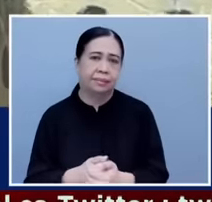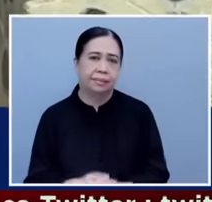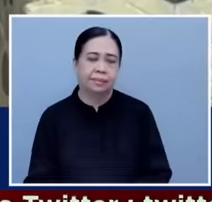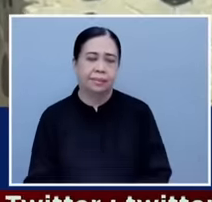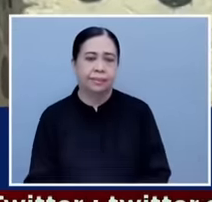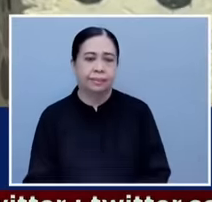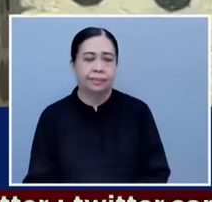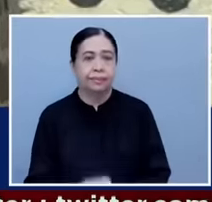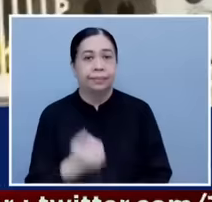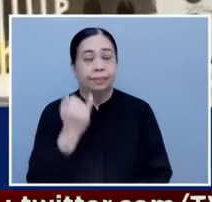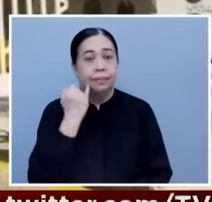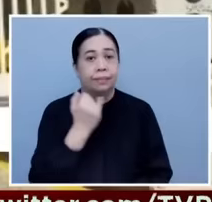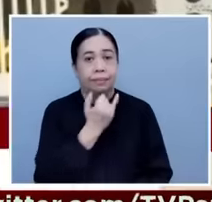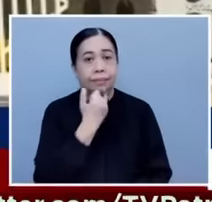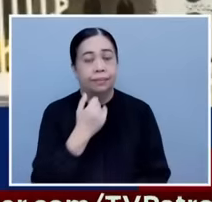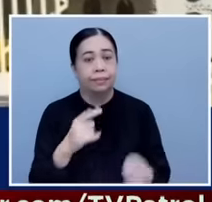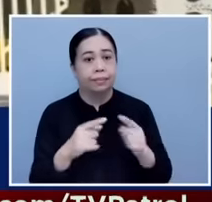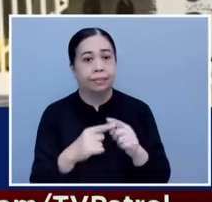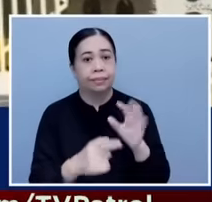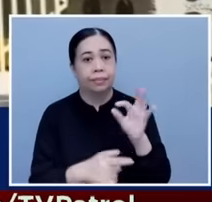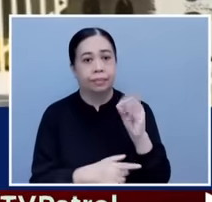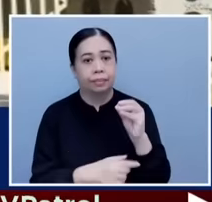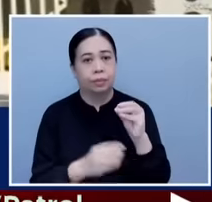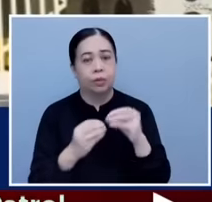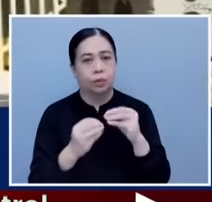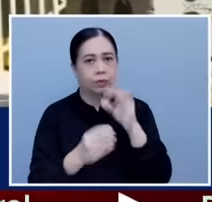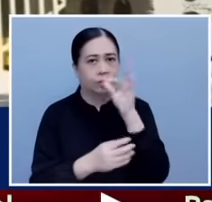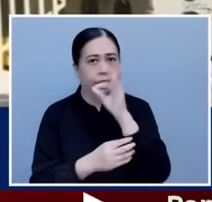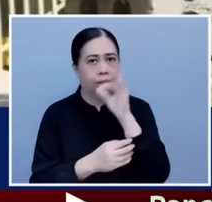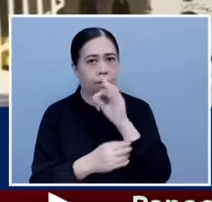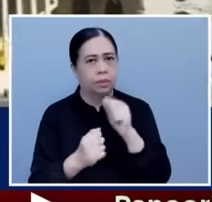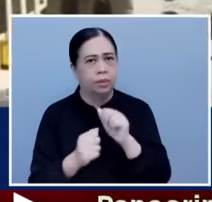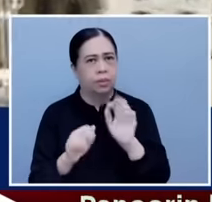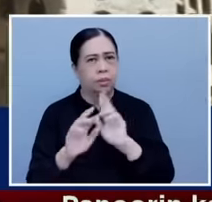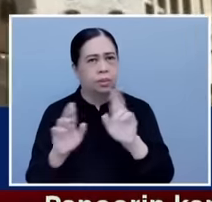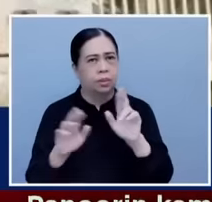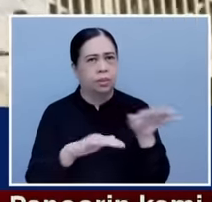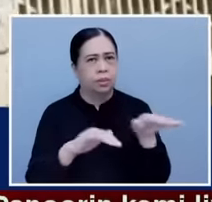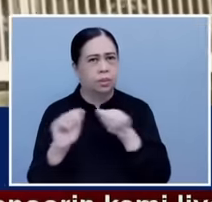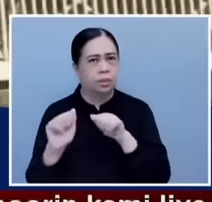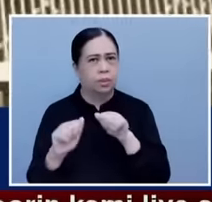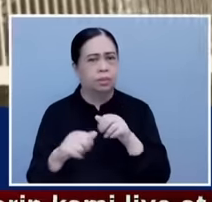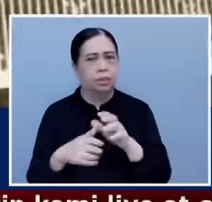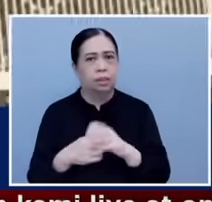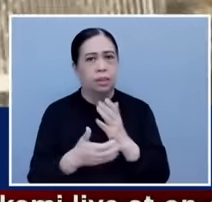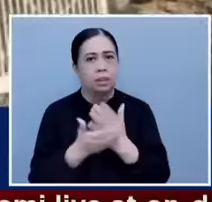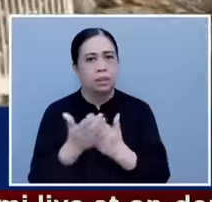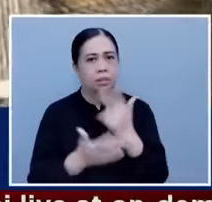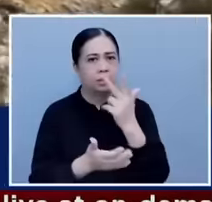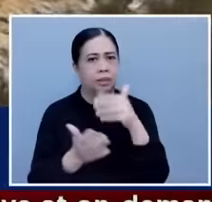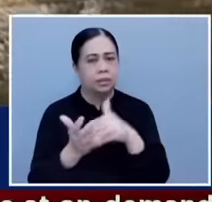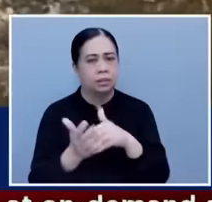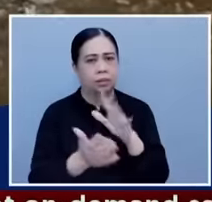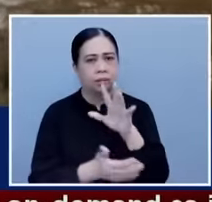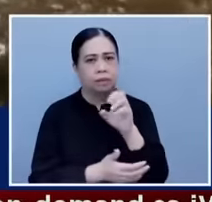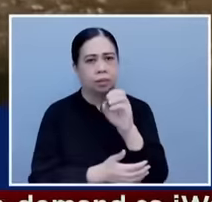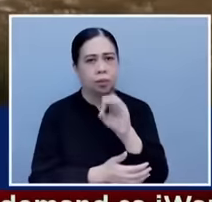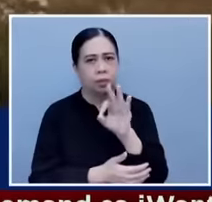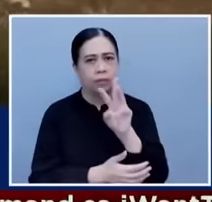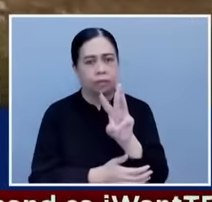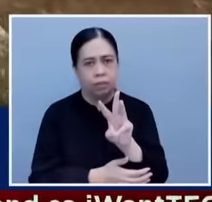Sa Israel naman, hanggang 90 pang Pilipino ang nakatakdang umuwi. Pero karamihan sa 30,500